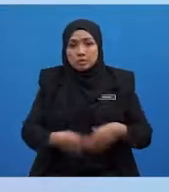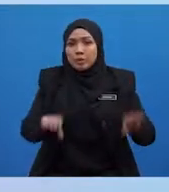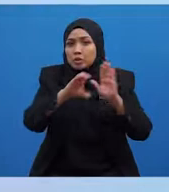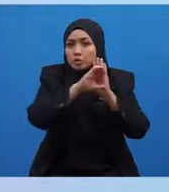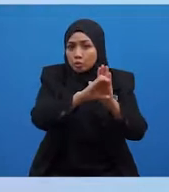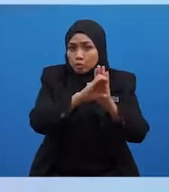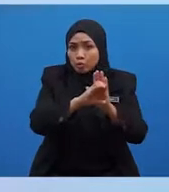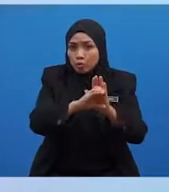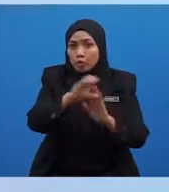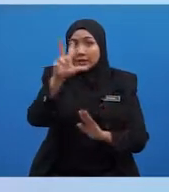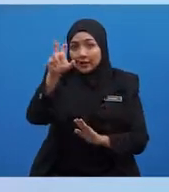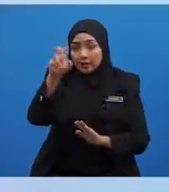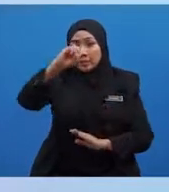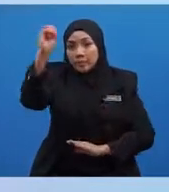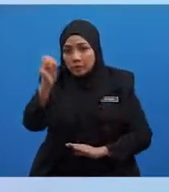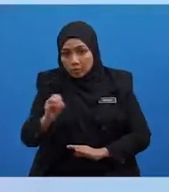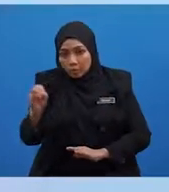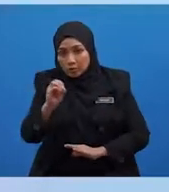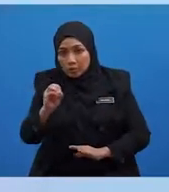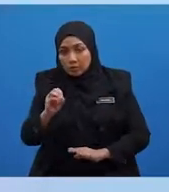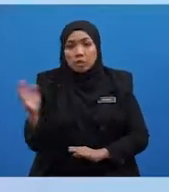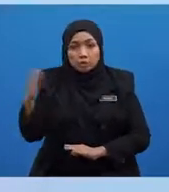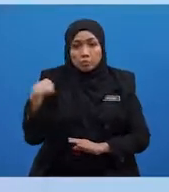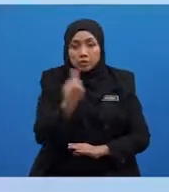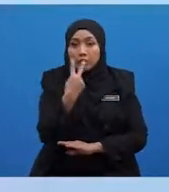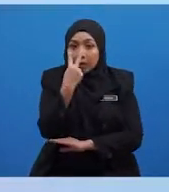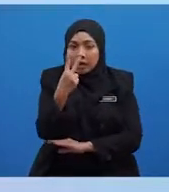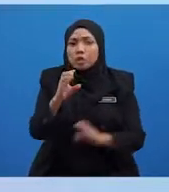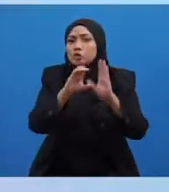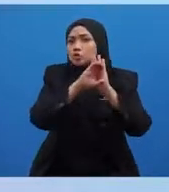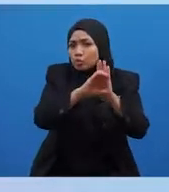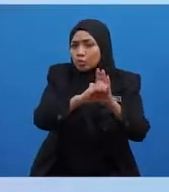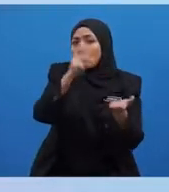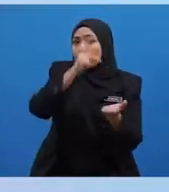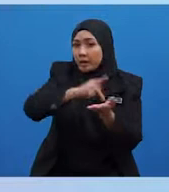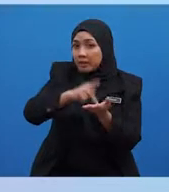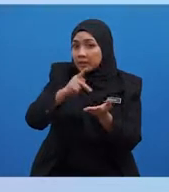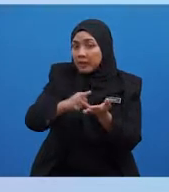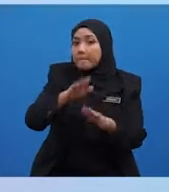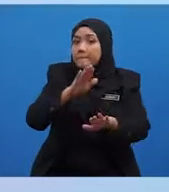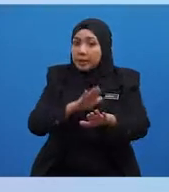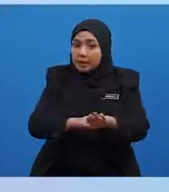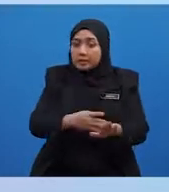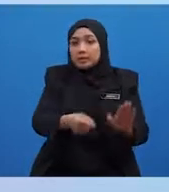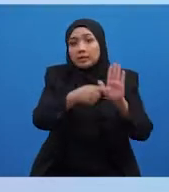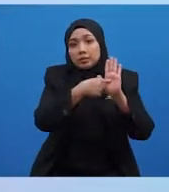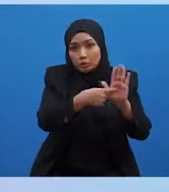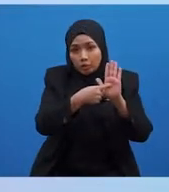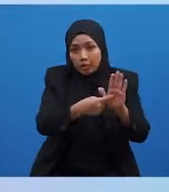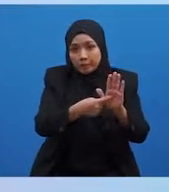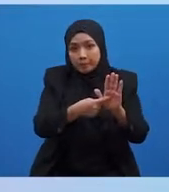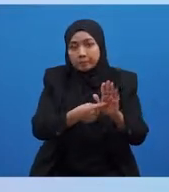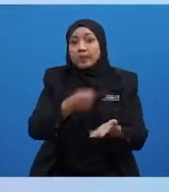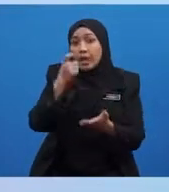sebanyak 30%. Mari kita perhatikan contoh penyaraan yang ditunjukkan pada slide ini.